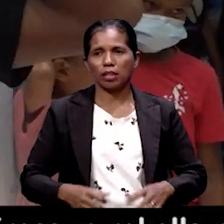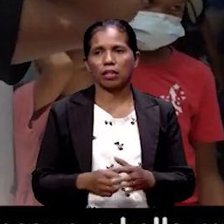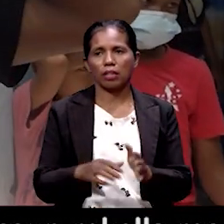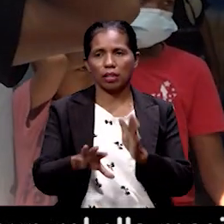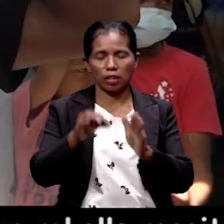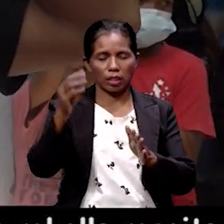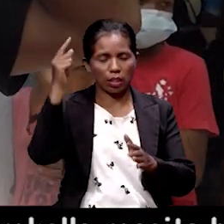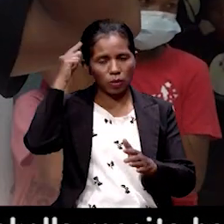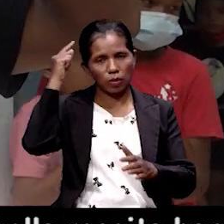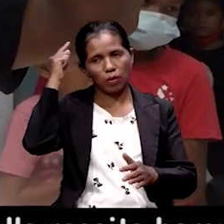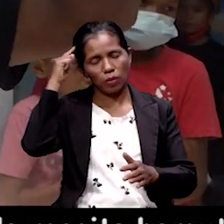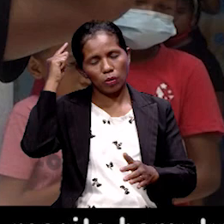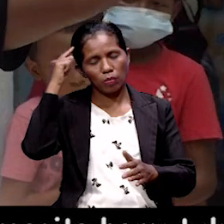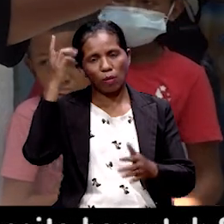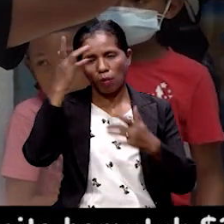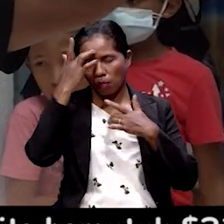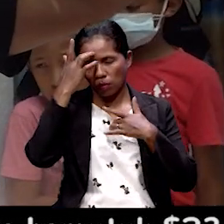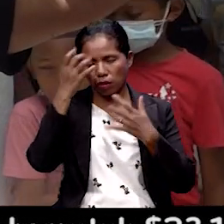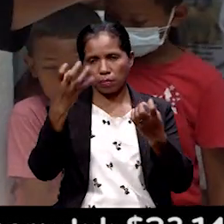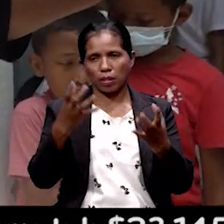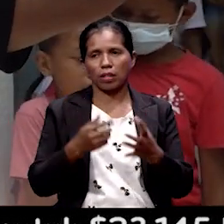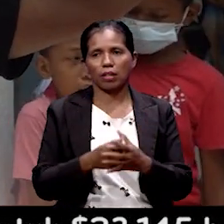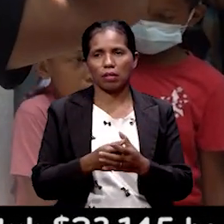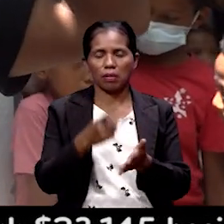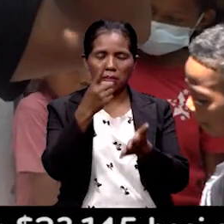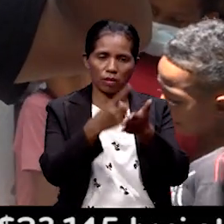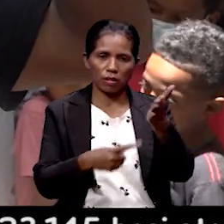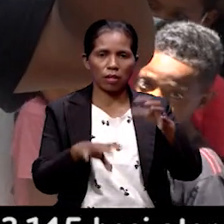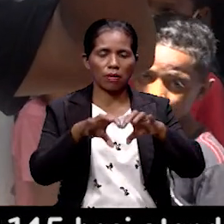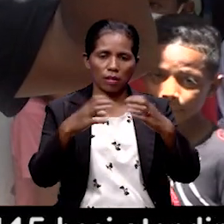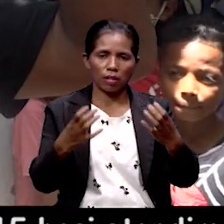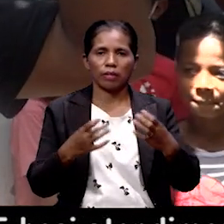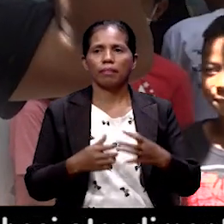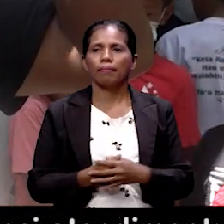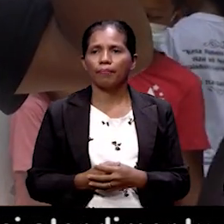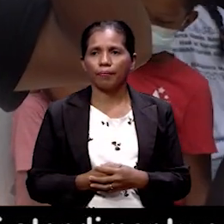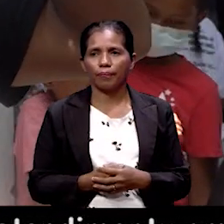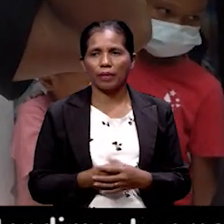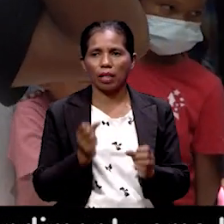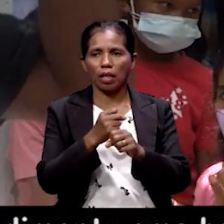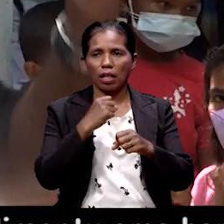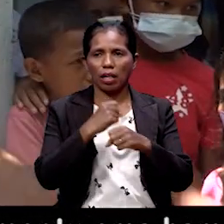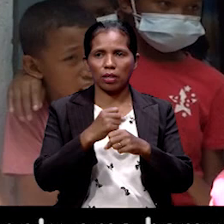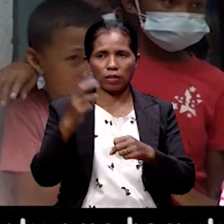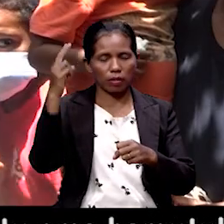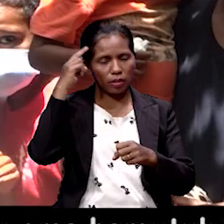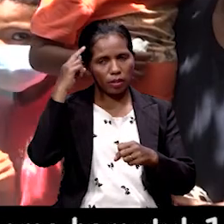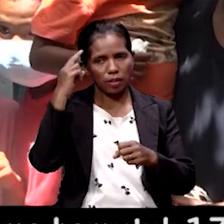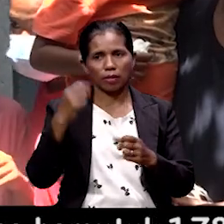ini ulung maka grave, kita sinar, sinar dua lebih mak, kalau dia rantam banyak